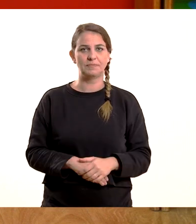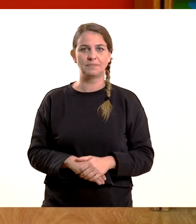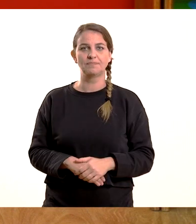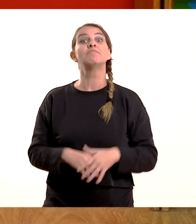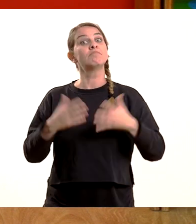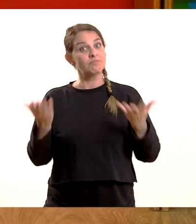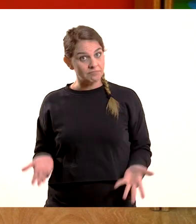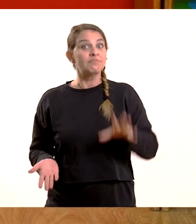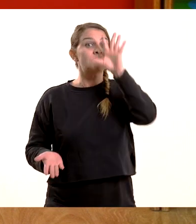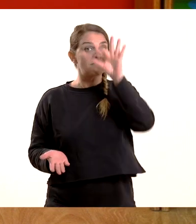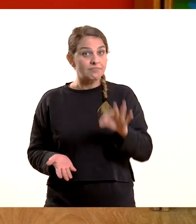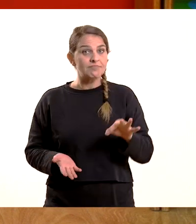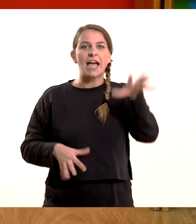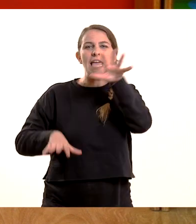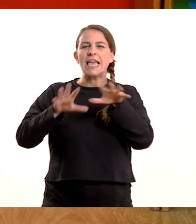Έτσι έγινε.